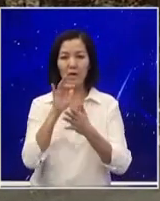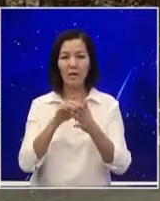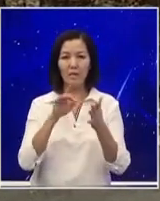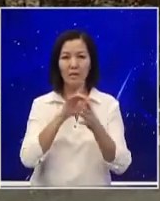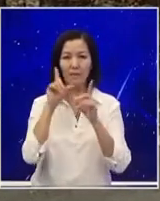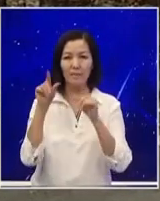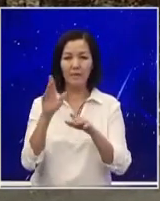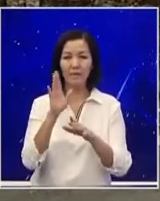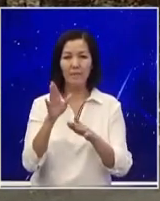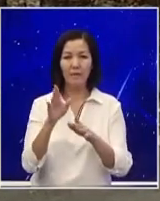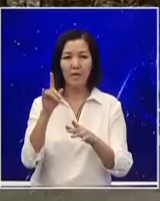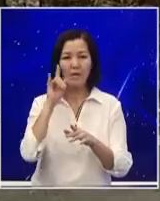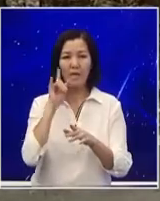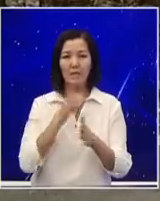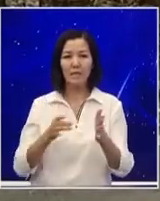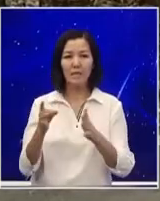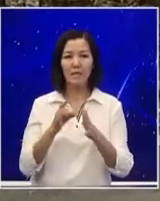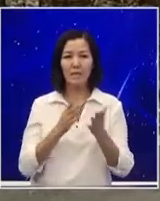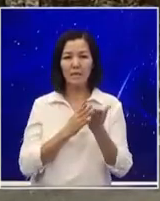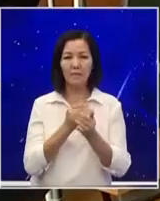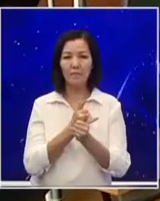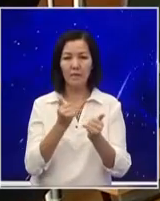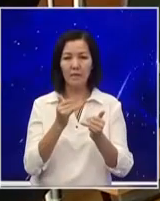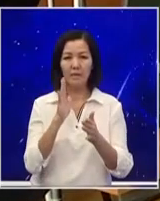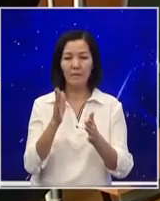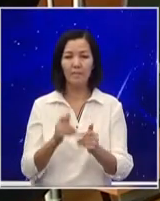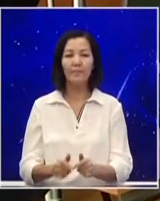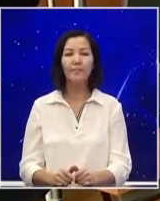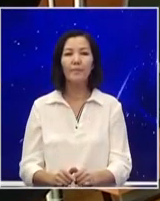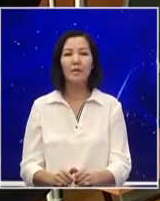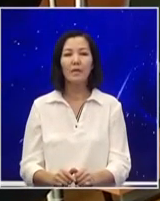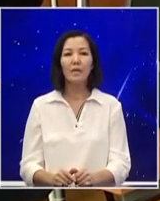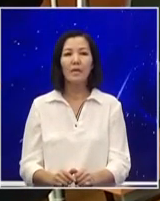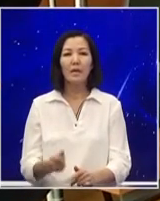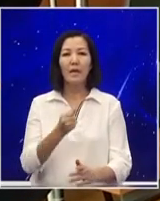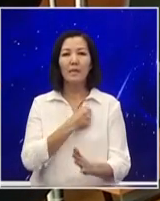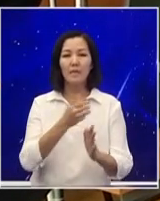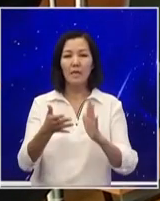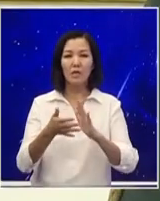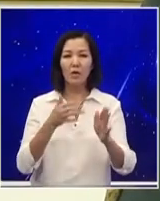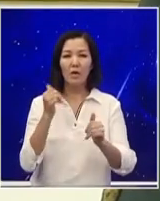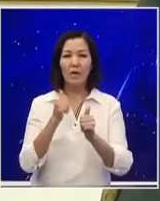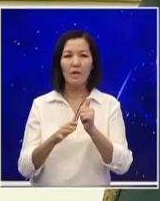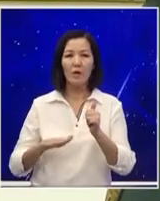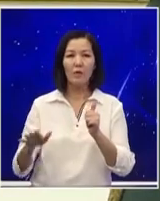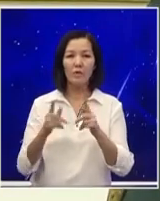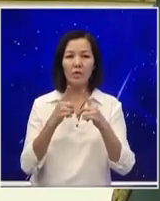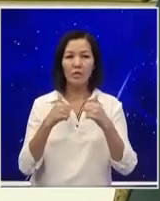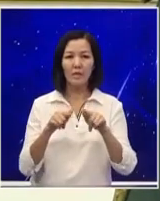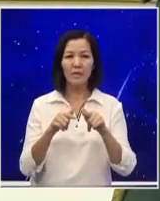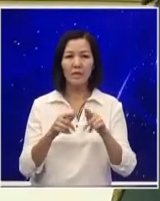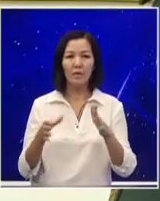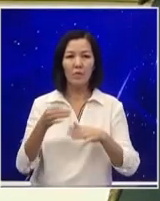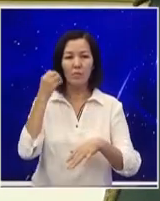қуаныштымыз. Қазақстан Республикасына қызмет етем. Өңірден әскерге шақырушылар алдымен әр аудан қаладан жасақталып,